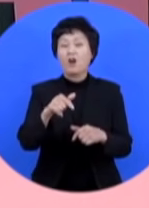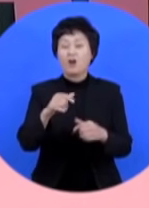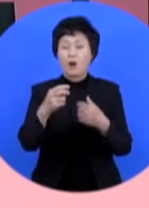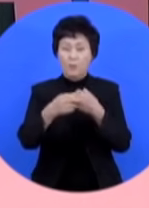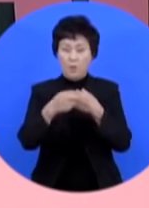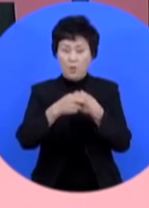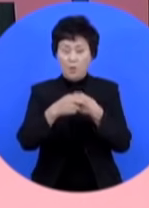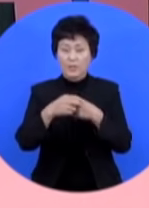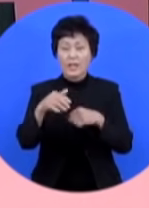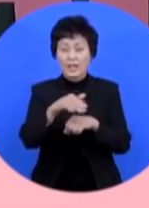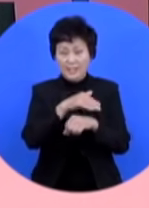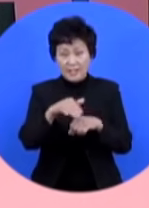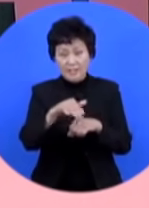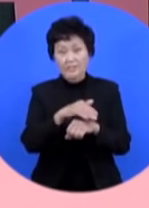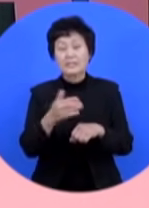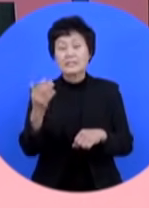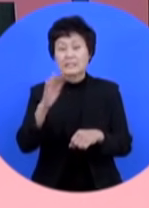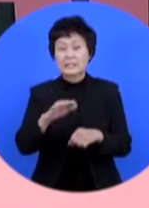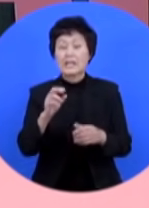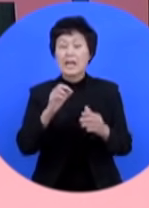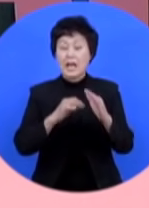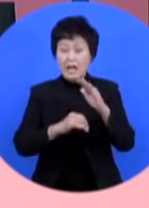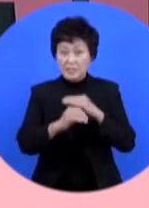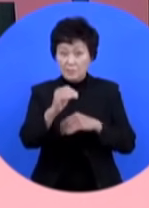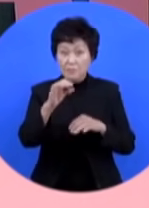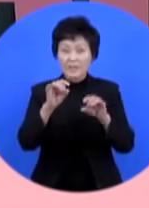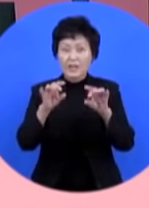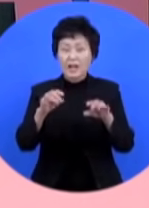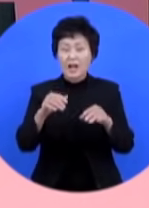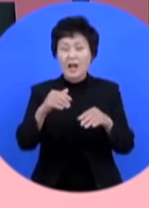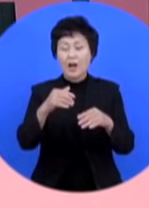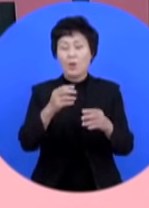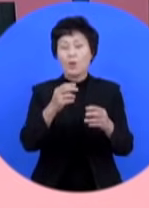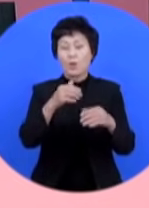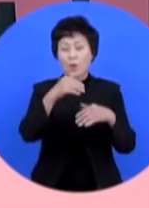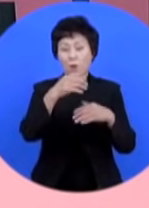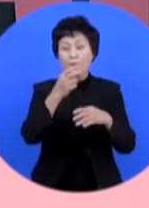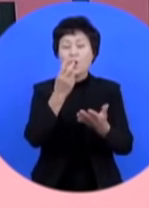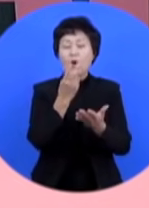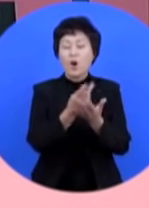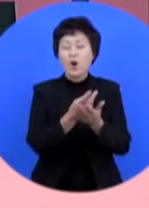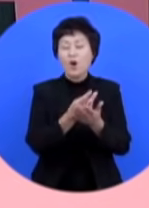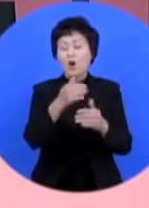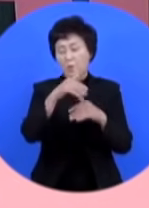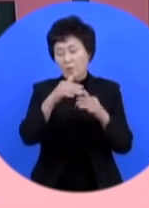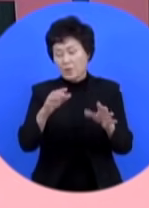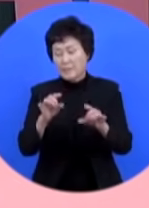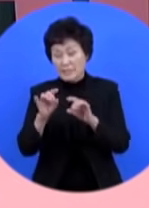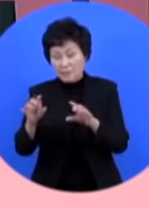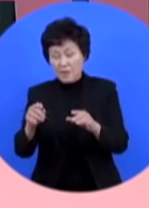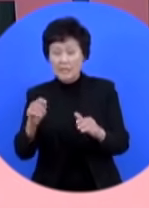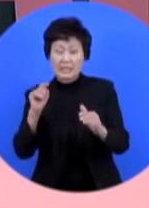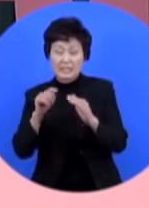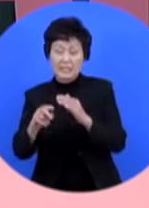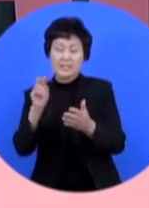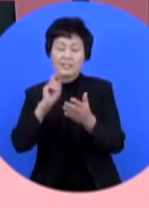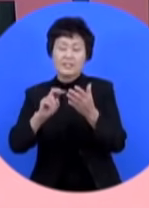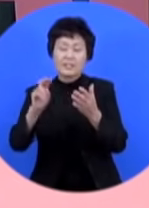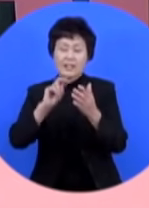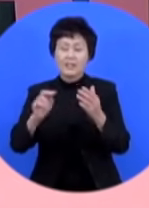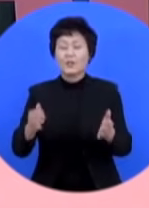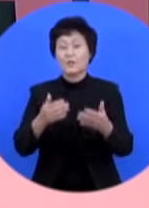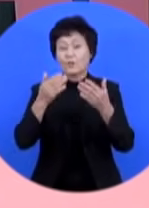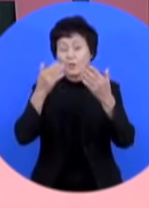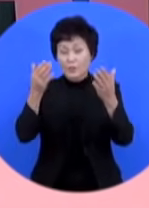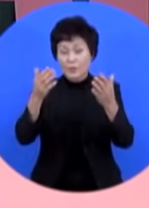이제 찬송 부르고 병실마다 다니면서 예. 전도하는 일을 할 때에 팀이 있어요? 예, 병원 선교